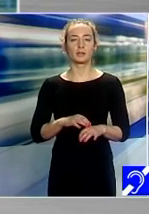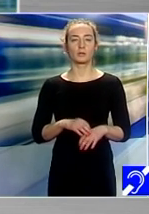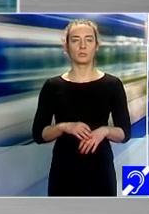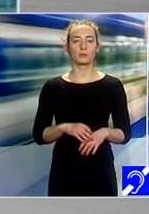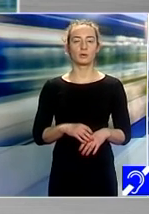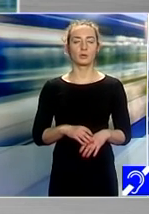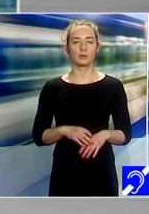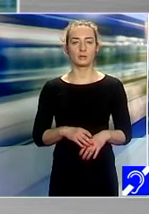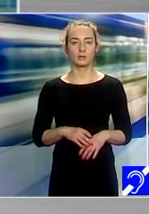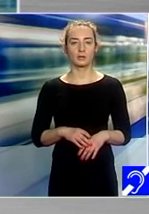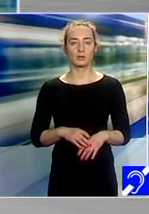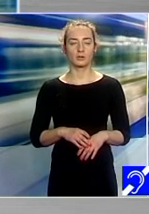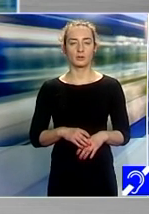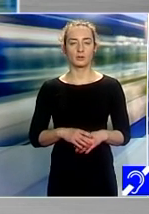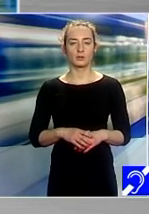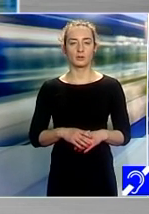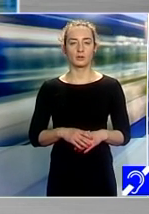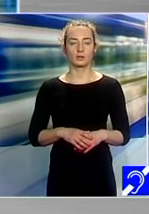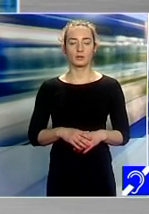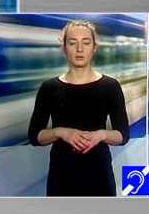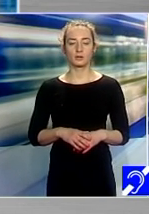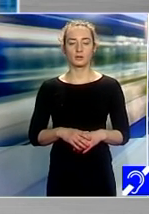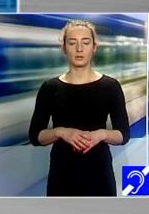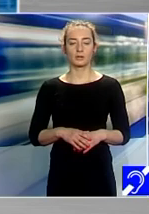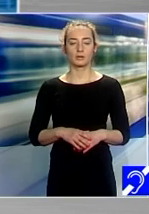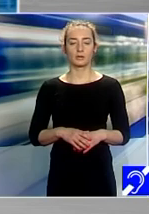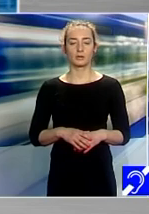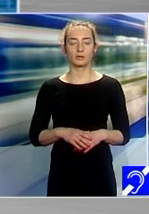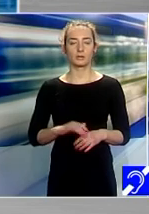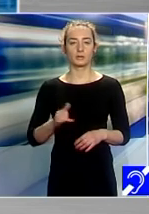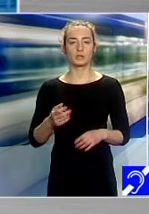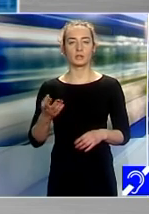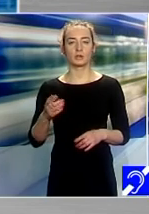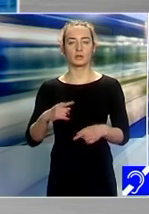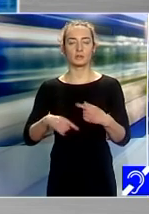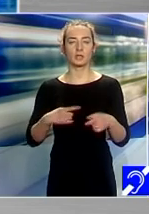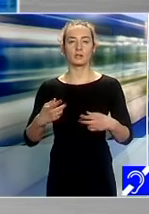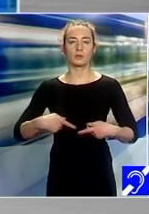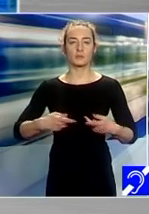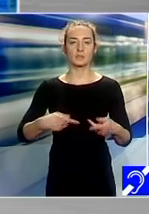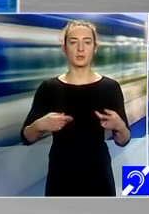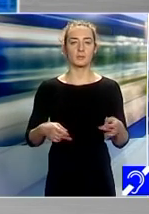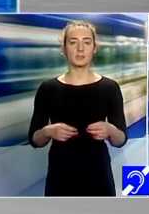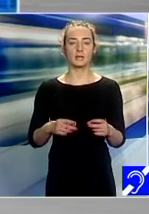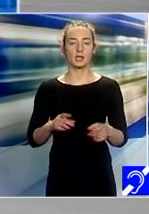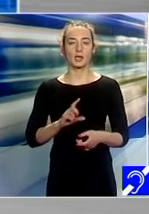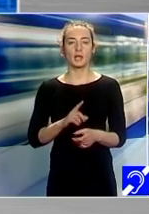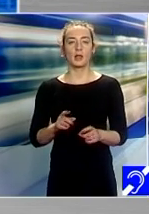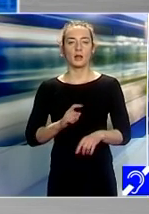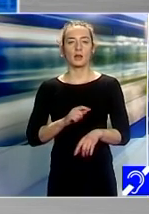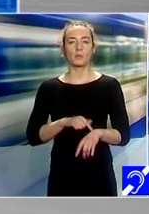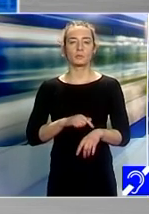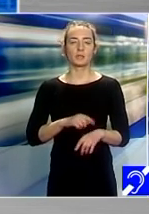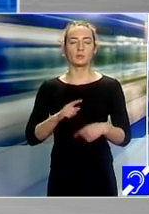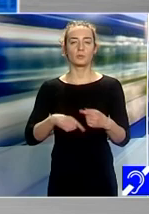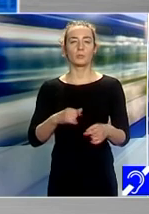acută, deci imediată. Altele au venit trimise după, la un anumit interval de timp după ce au avut